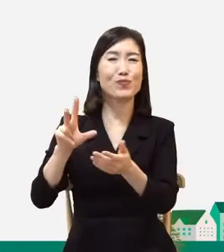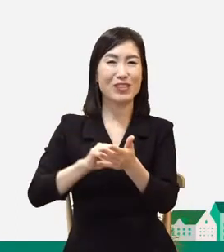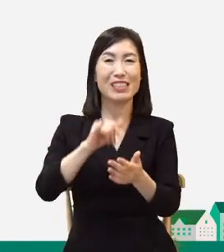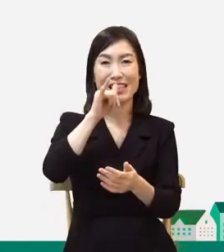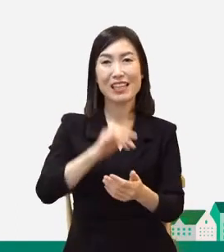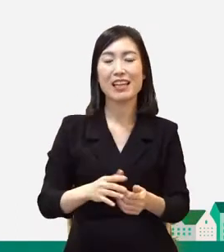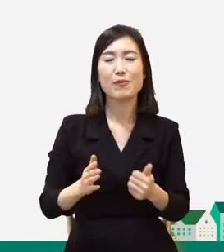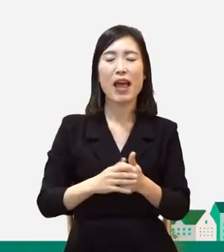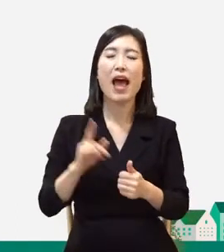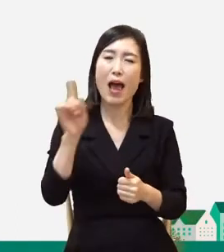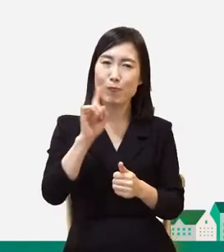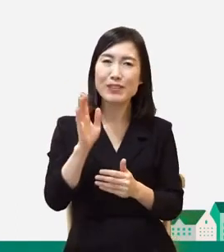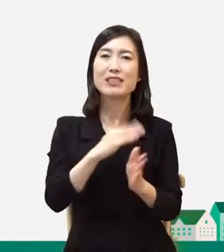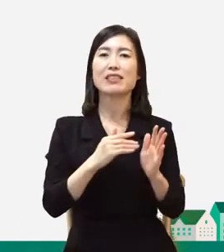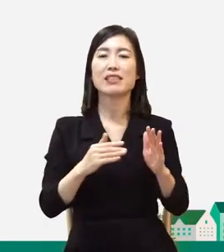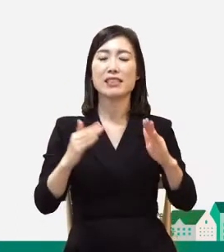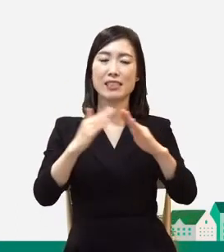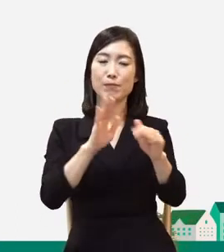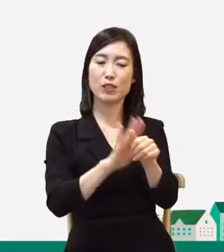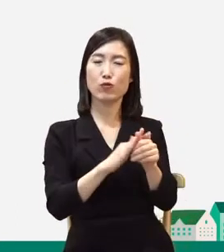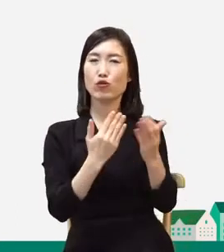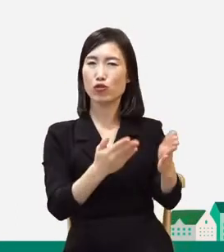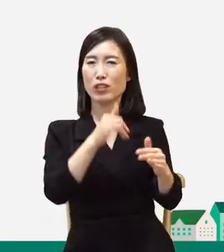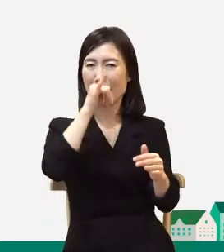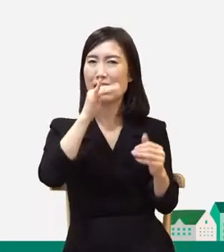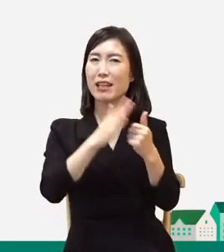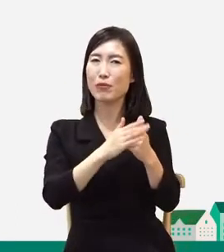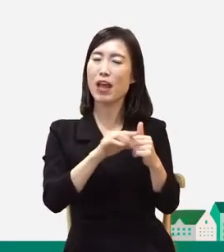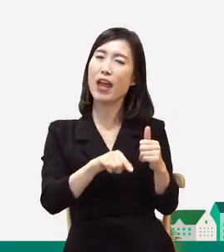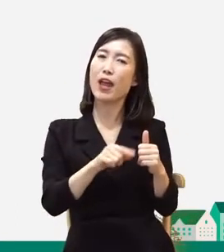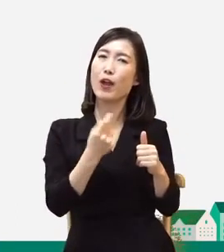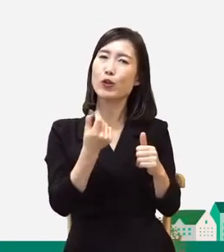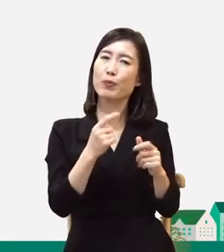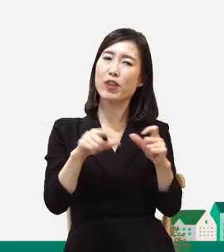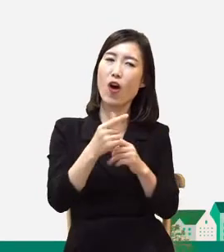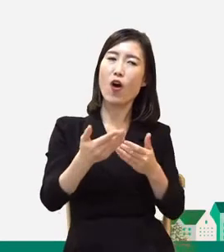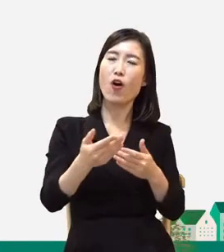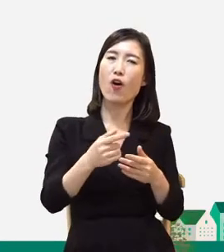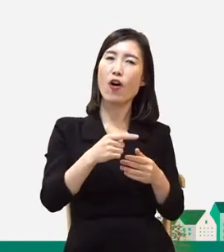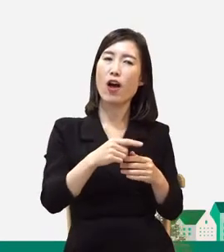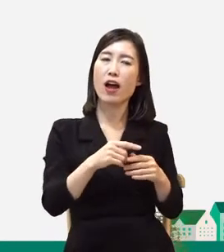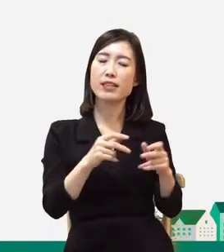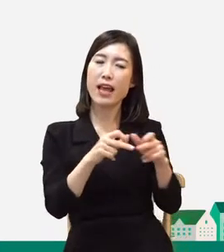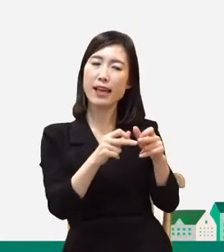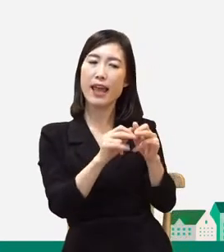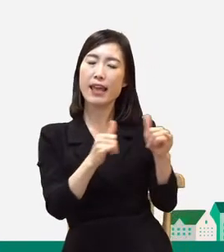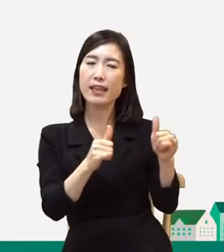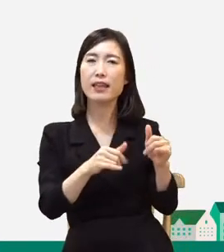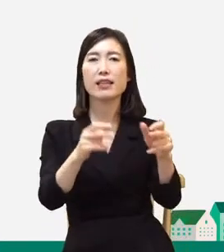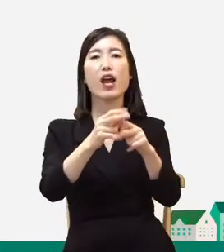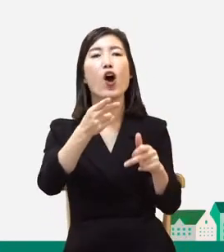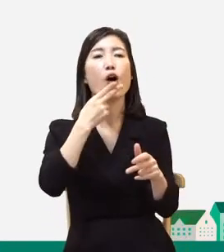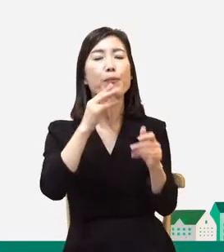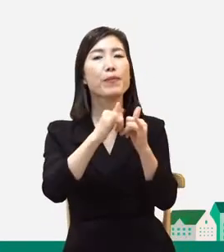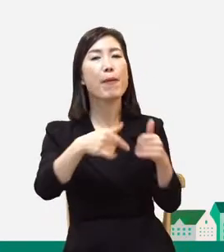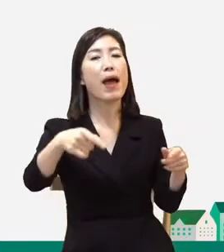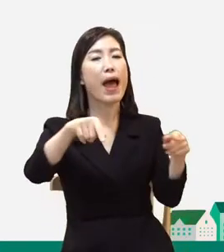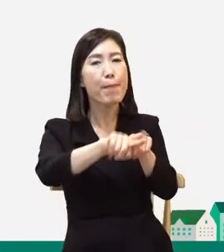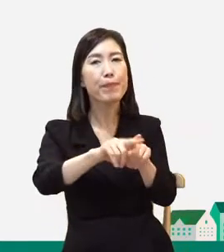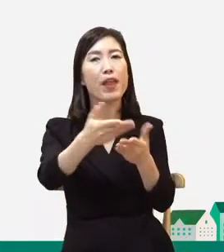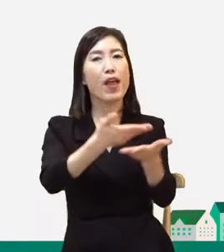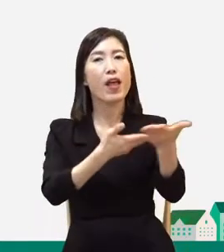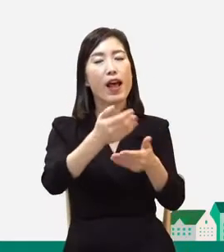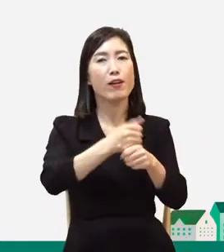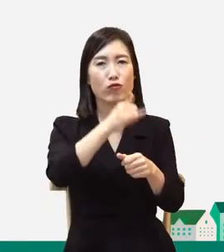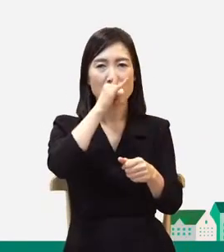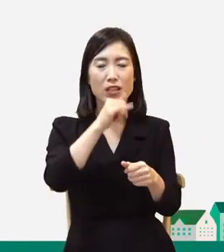어쨌든 지원주택을 좀 더 이렇게 정책을 개발할 때 이 대상자가 아닌 분들하고도 에게도 해당될 수 있는 그런